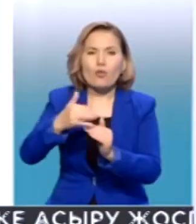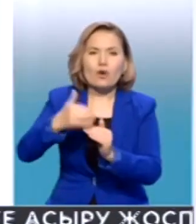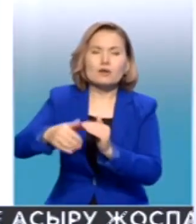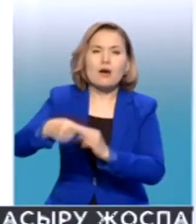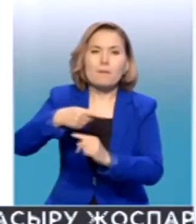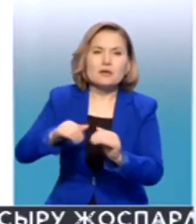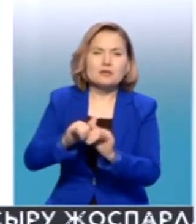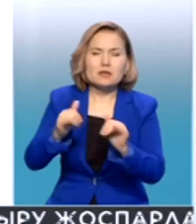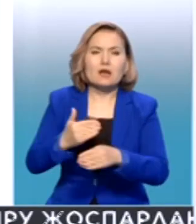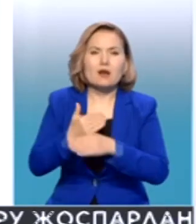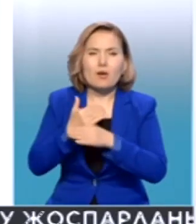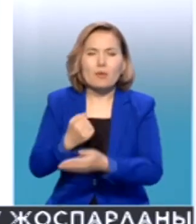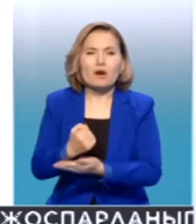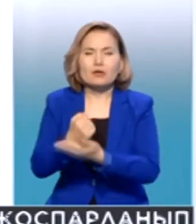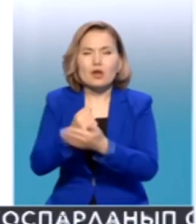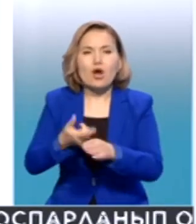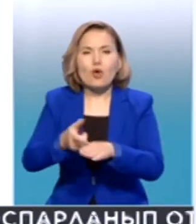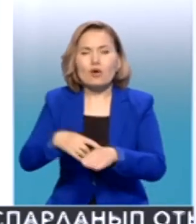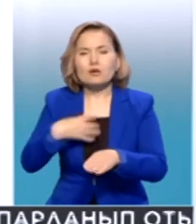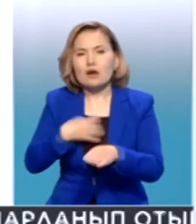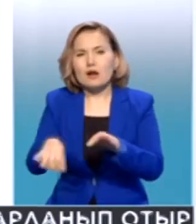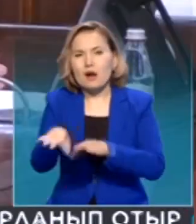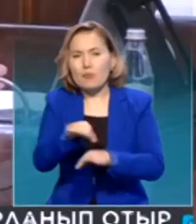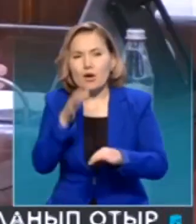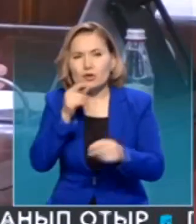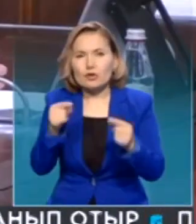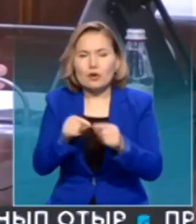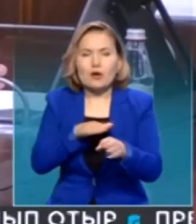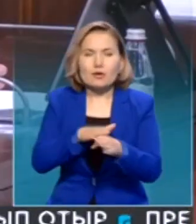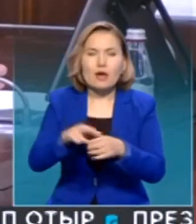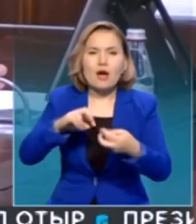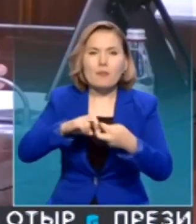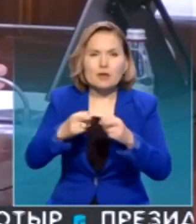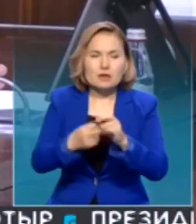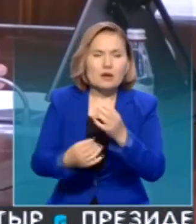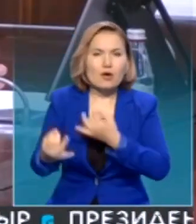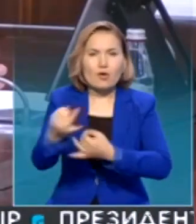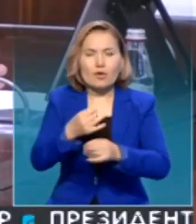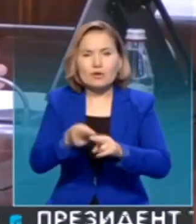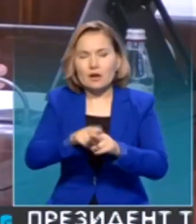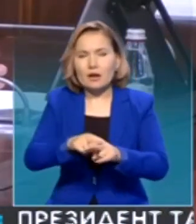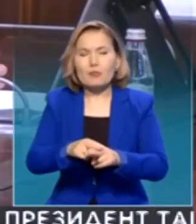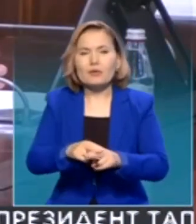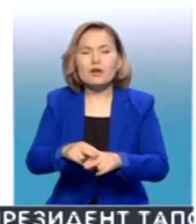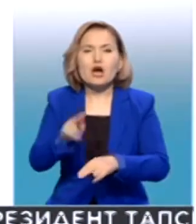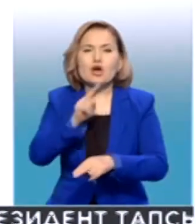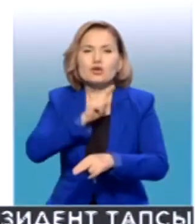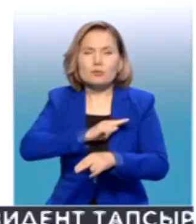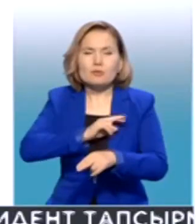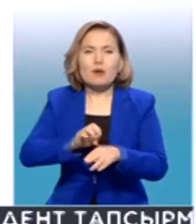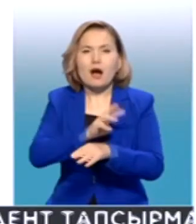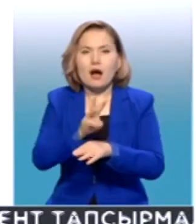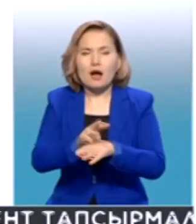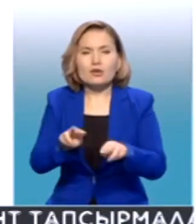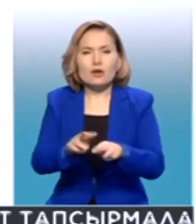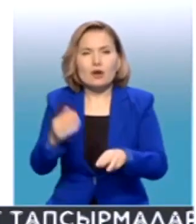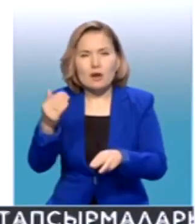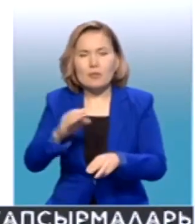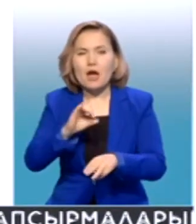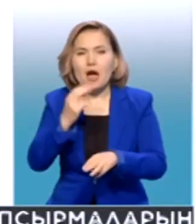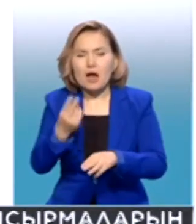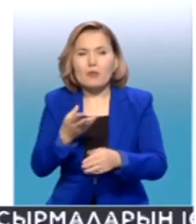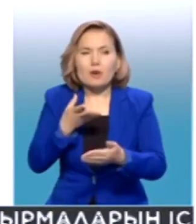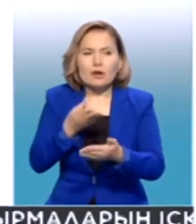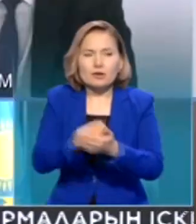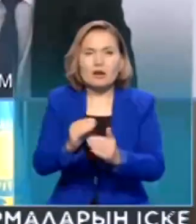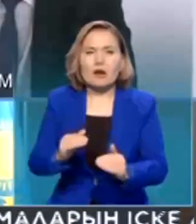бизнесті қолдау, стратегиялық маңызы бар жобаларды уақытылы орындау мәселелері қаралған. Ал еңбекпен қамту министрлігі бірқатар әлеуметтік